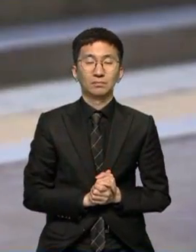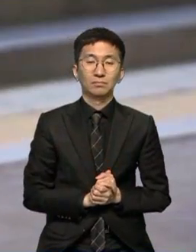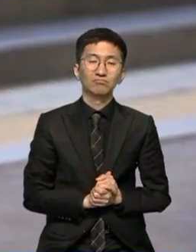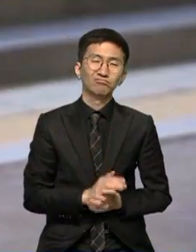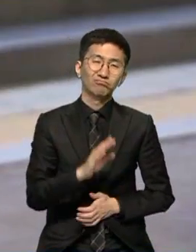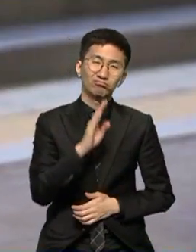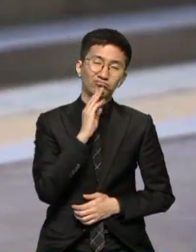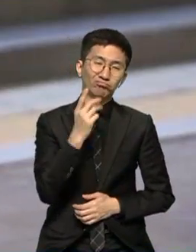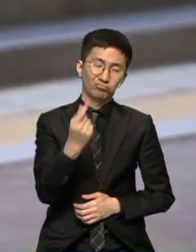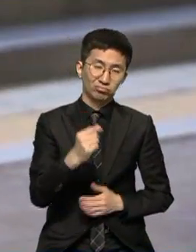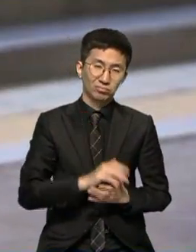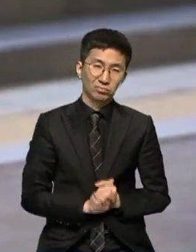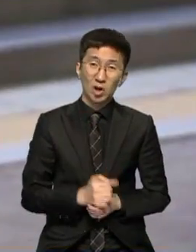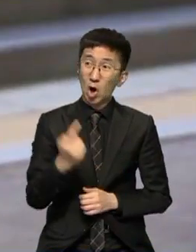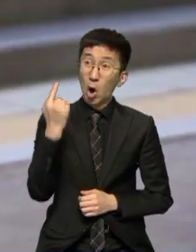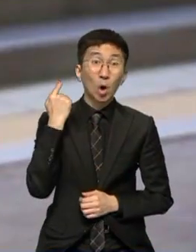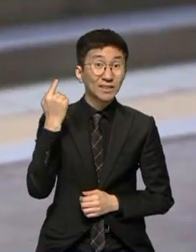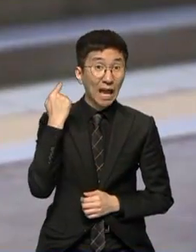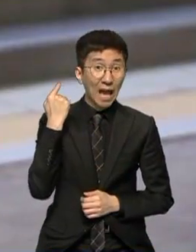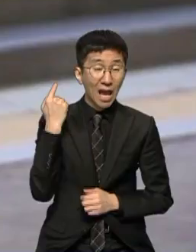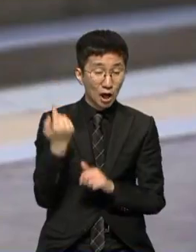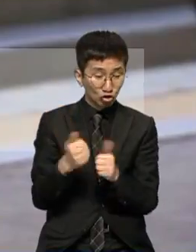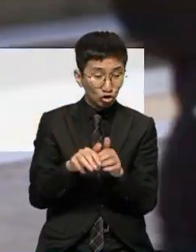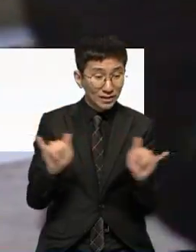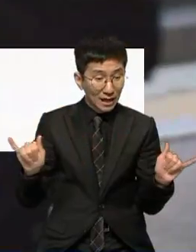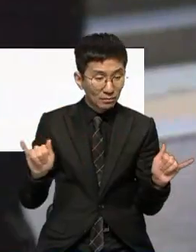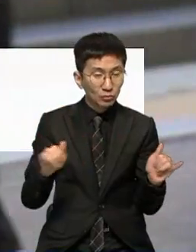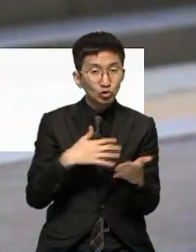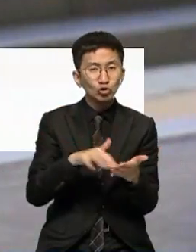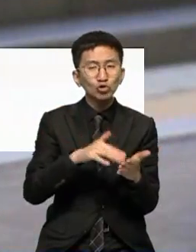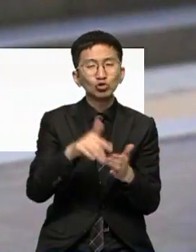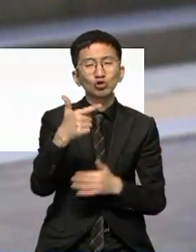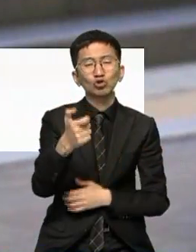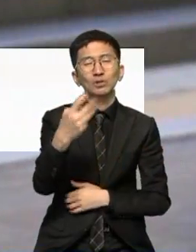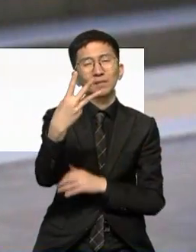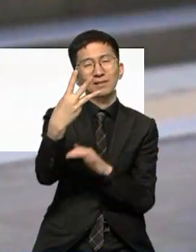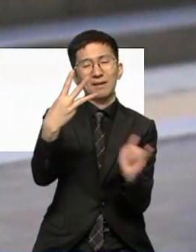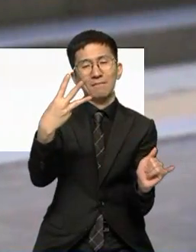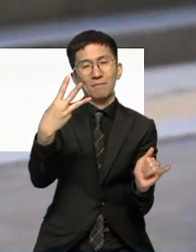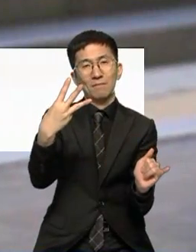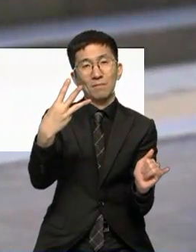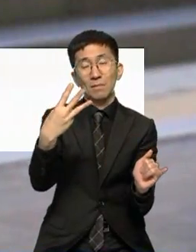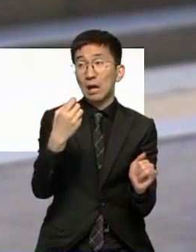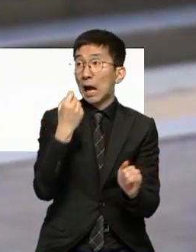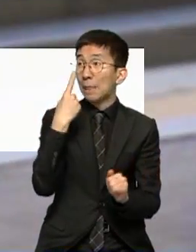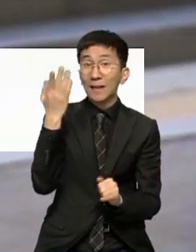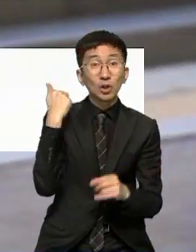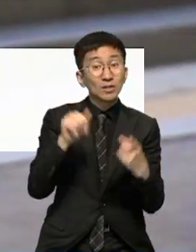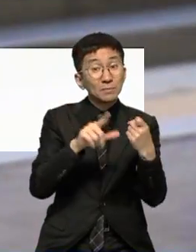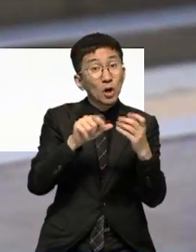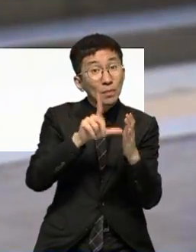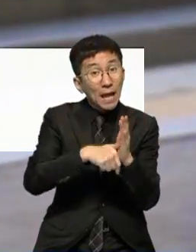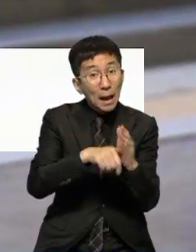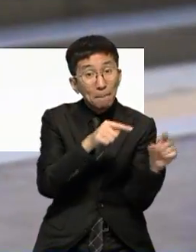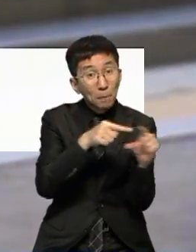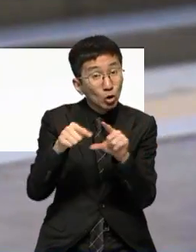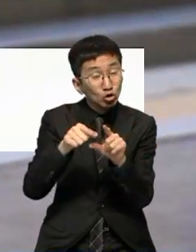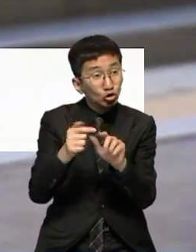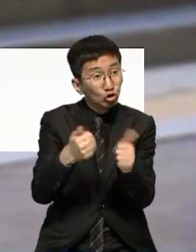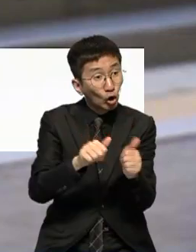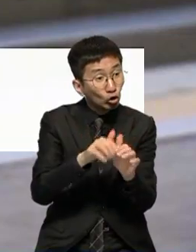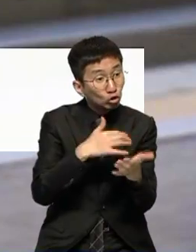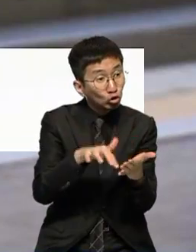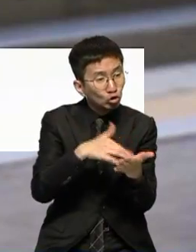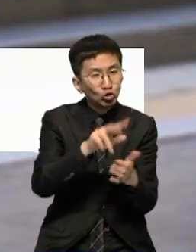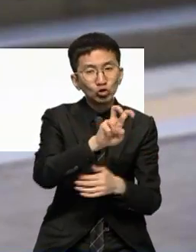네, 그렇습니다. 어제 하루 사망자가요, 63명이었습니다. 지난달 하루 평균 사망자가 26명이었으니까 두 배